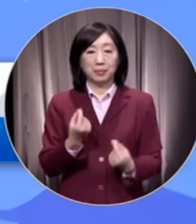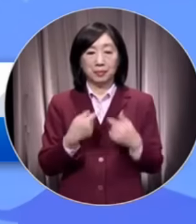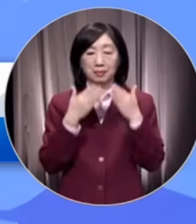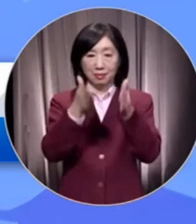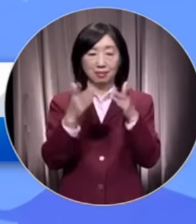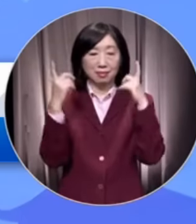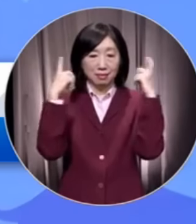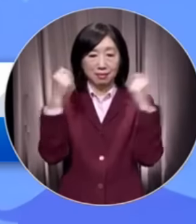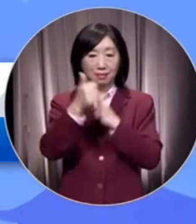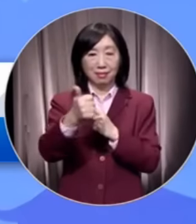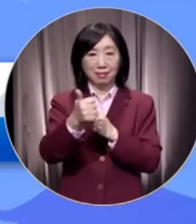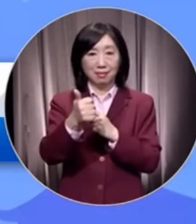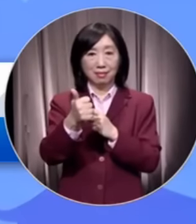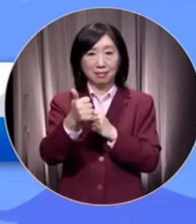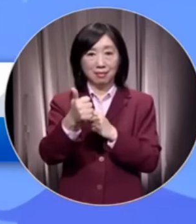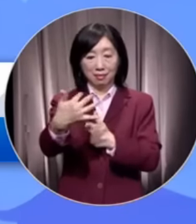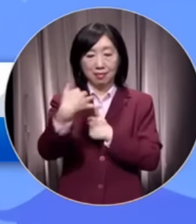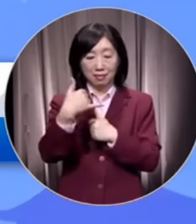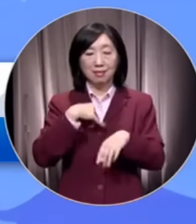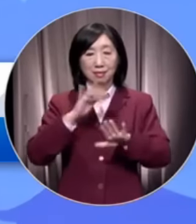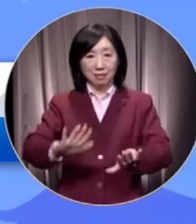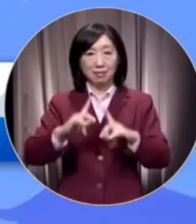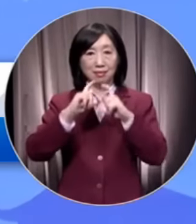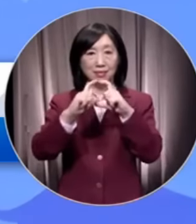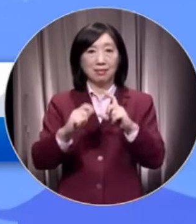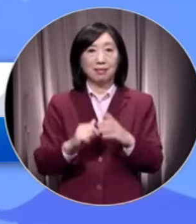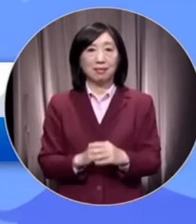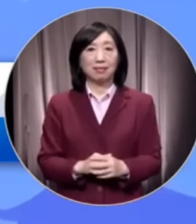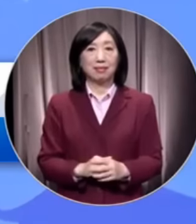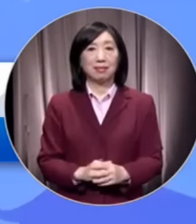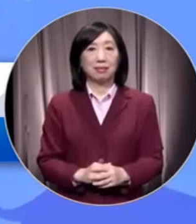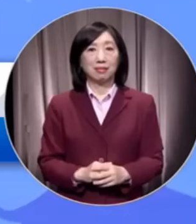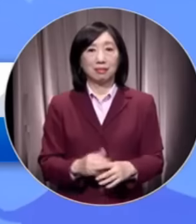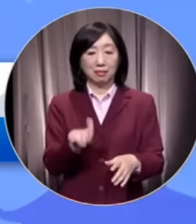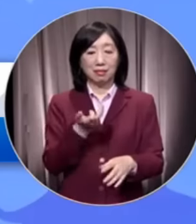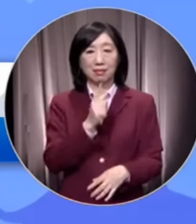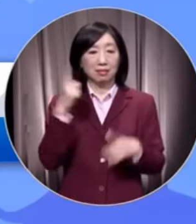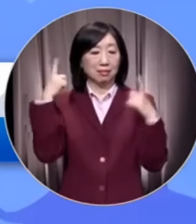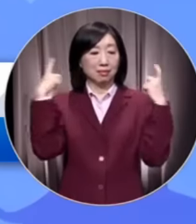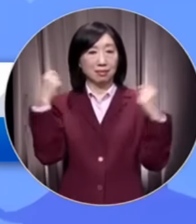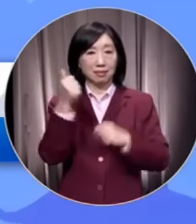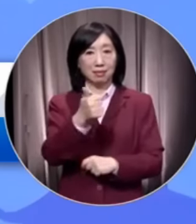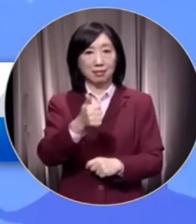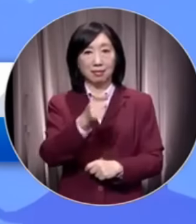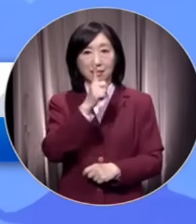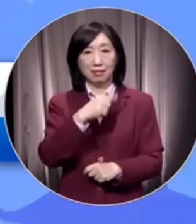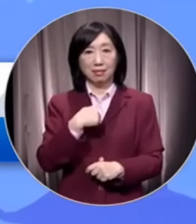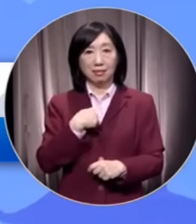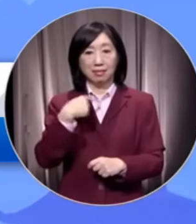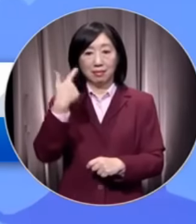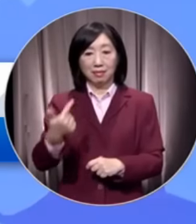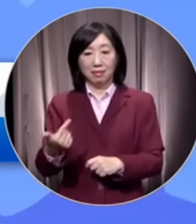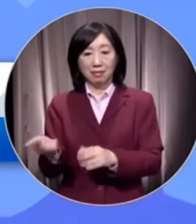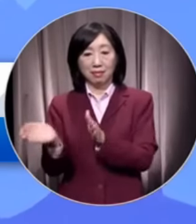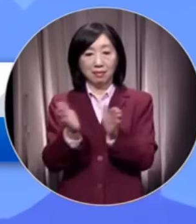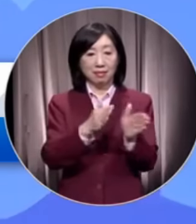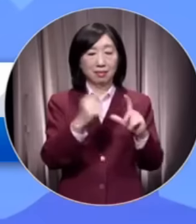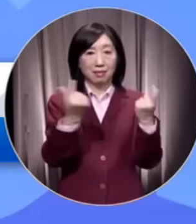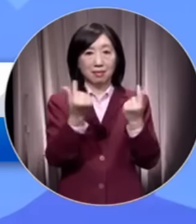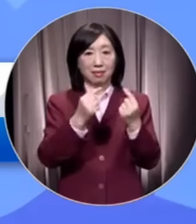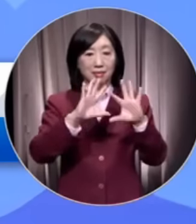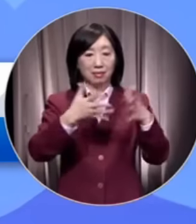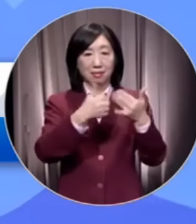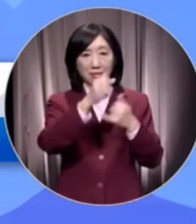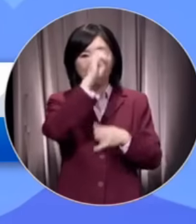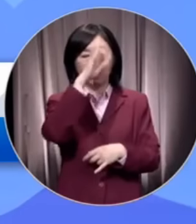宋主席所提出来的问题来回答。刚才宋主席说我们越来越像国民党，很抱